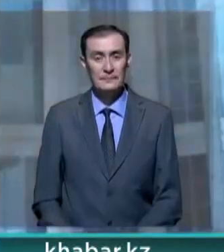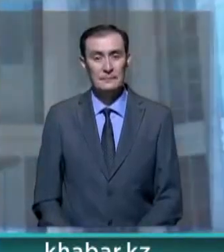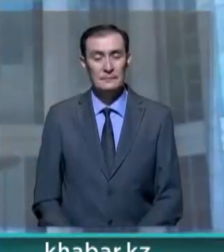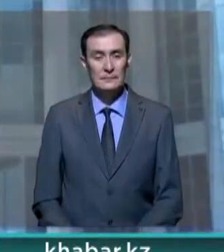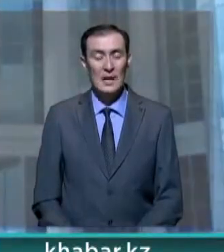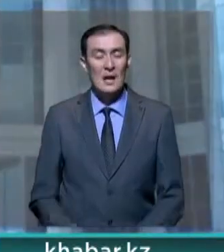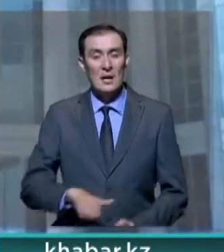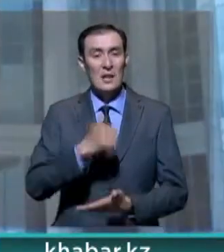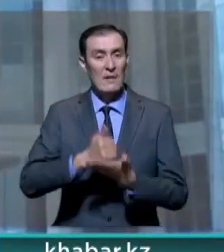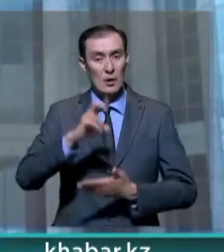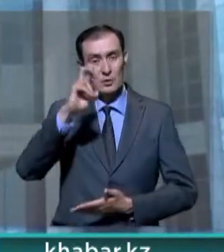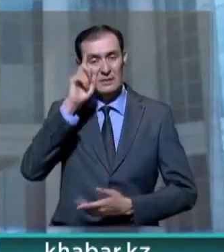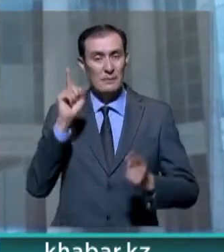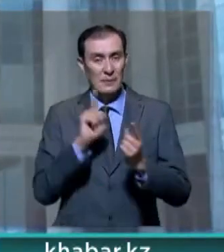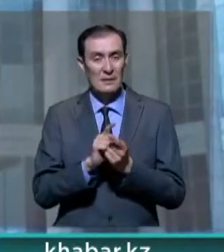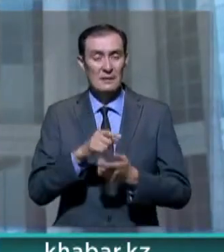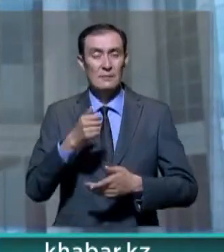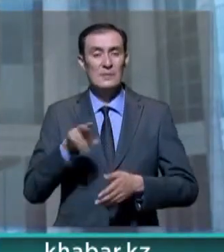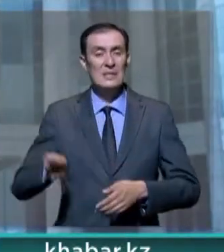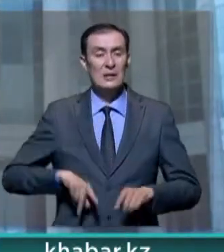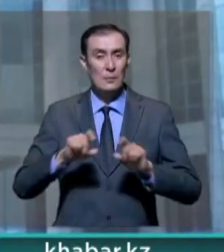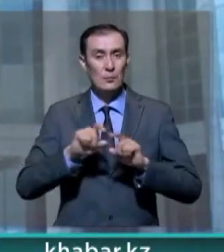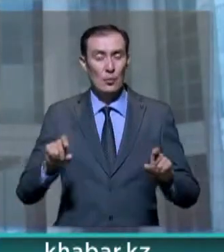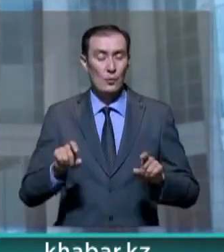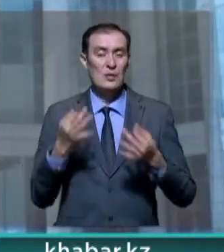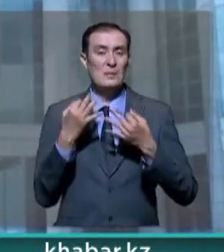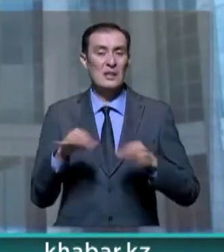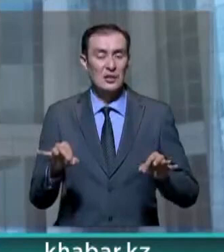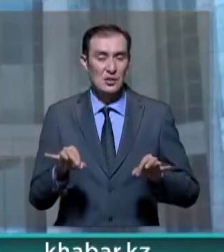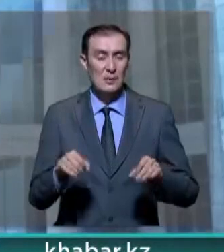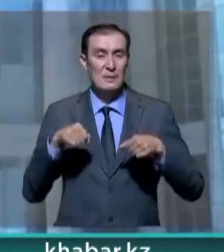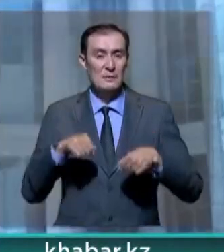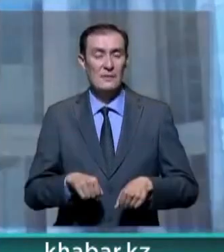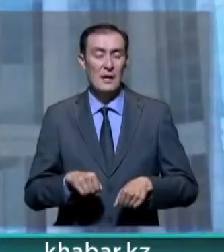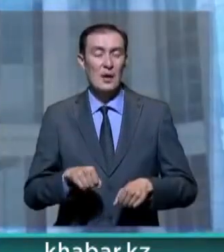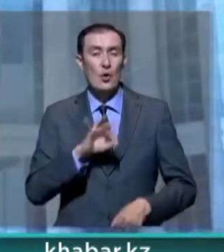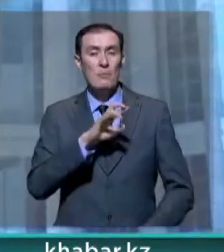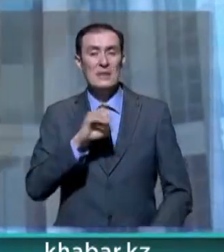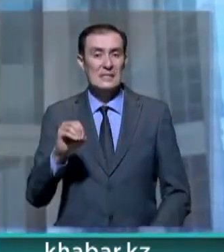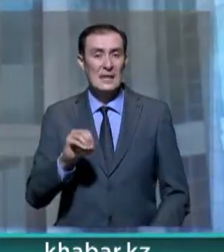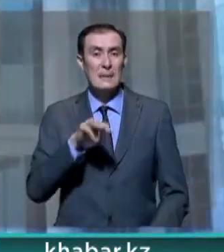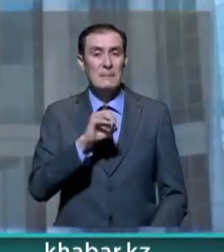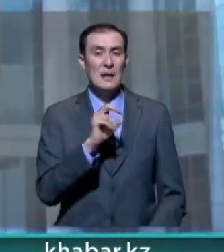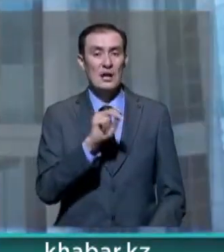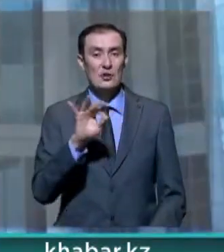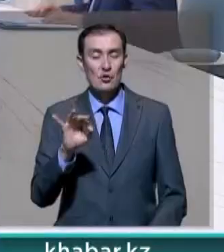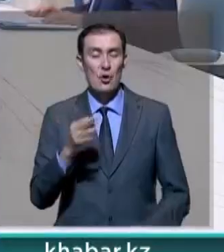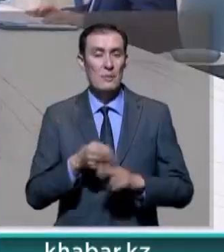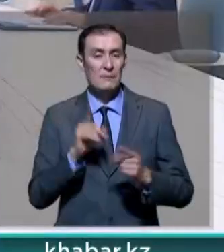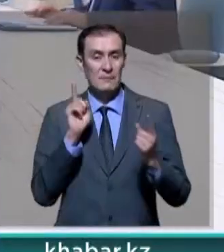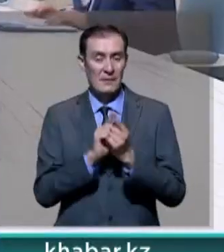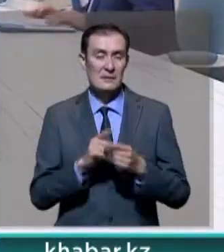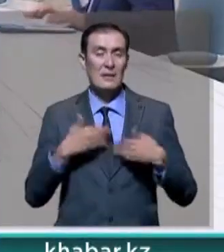президент странная принял директора бюро по демократическим институтам и правам человека оба из е мотивами cочи когда мы же марта кайф